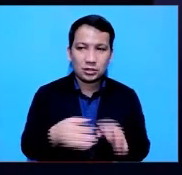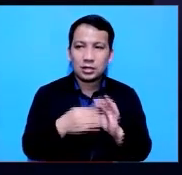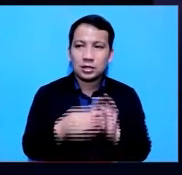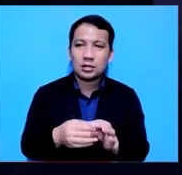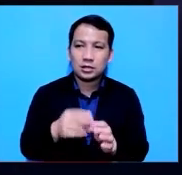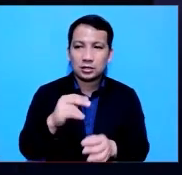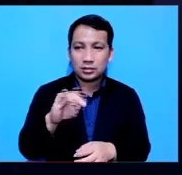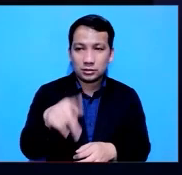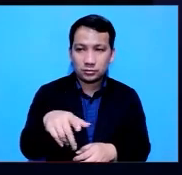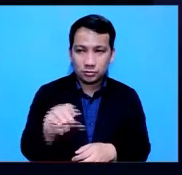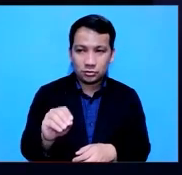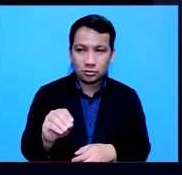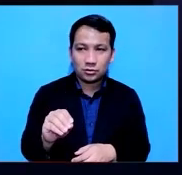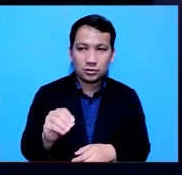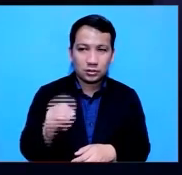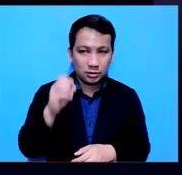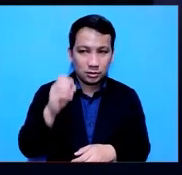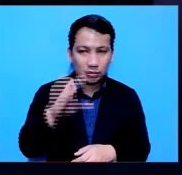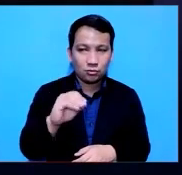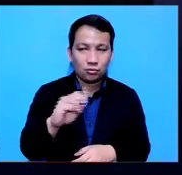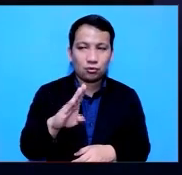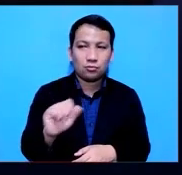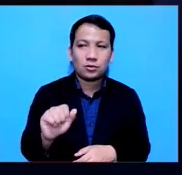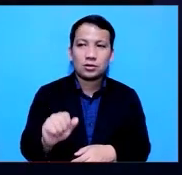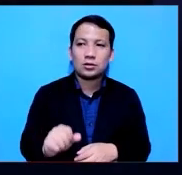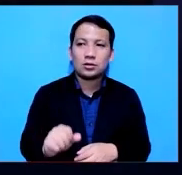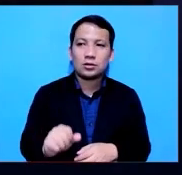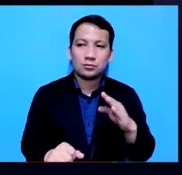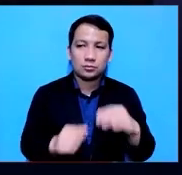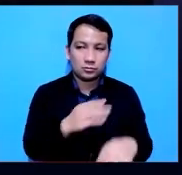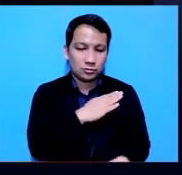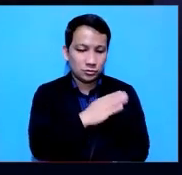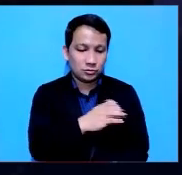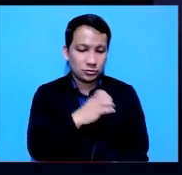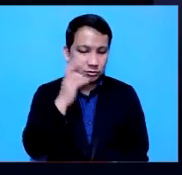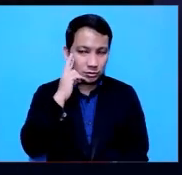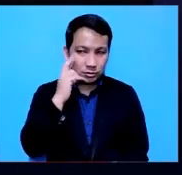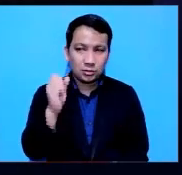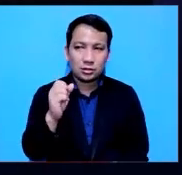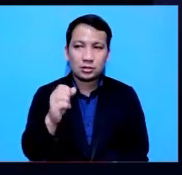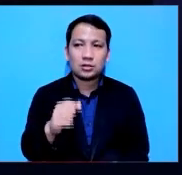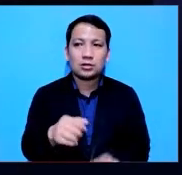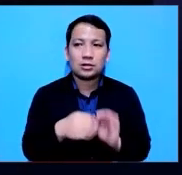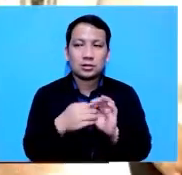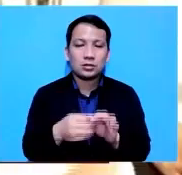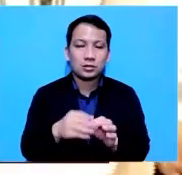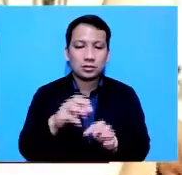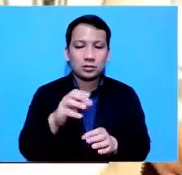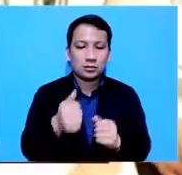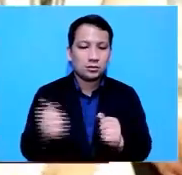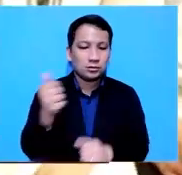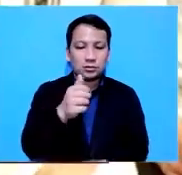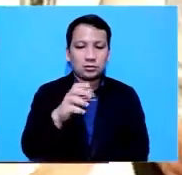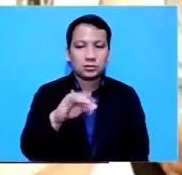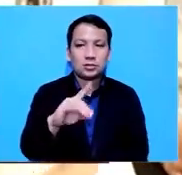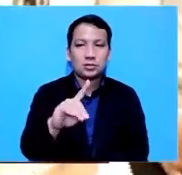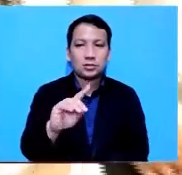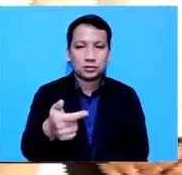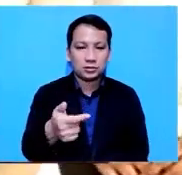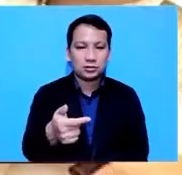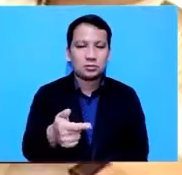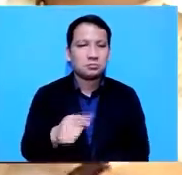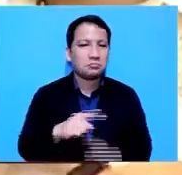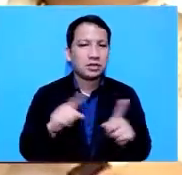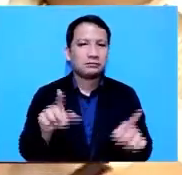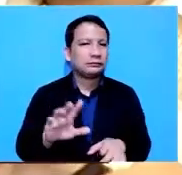NCRPO Chief Edgar Okubo at Brigadier General Romeo Caramat na hepe ng CIDG. Pero sabi ng Pangulo, hindi